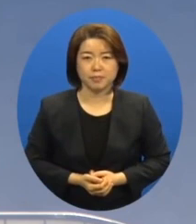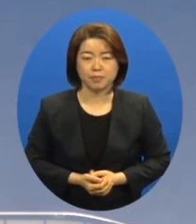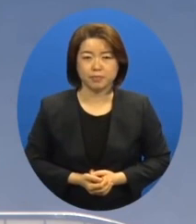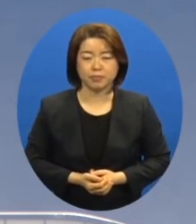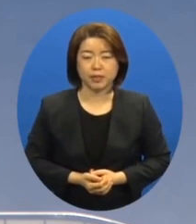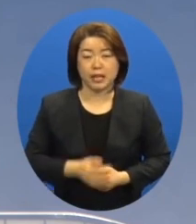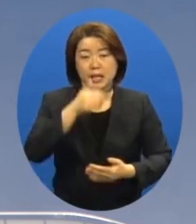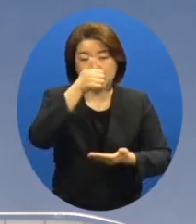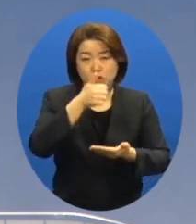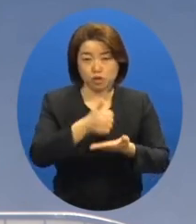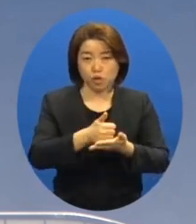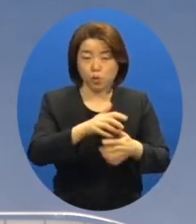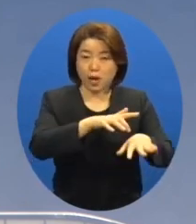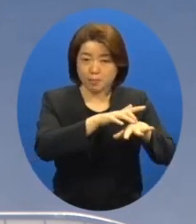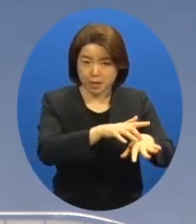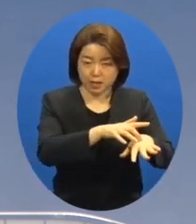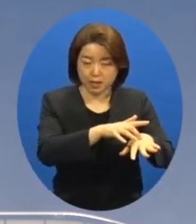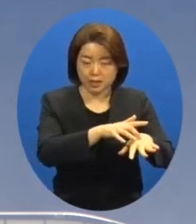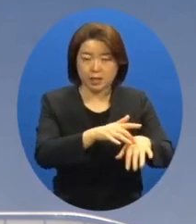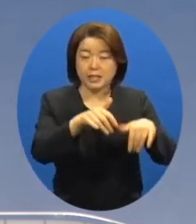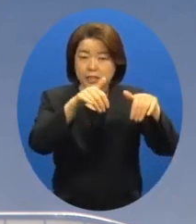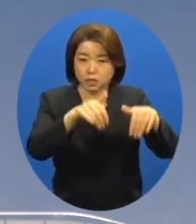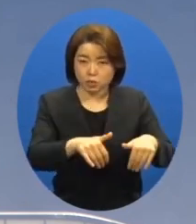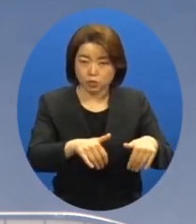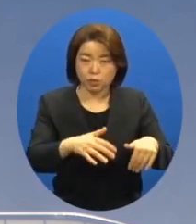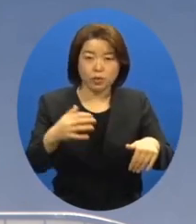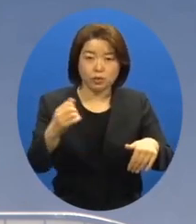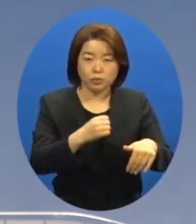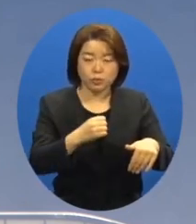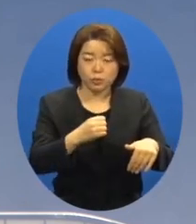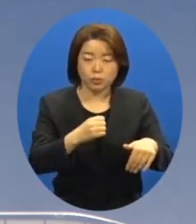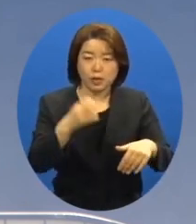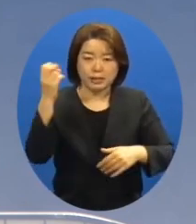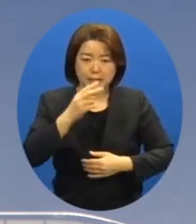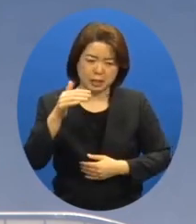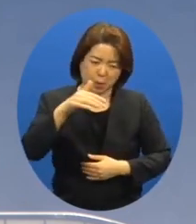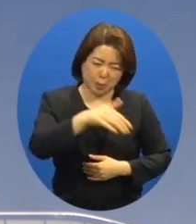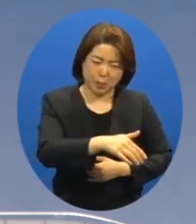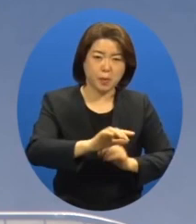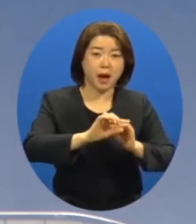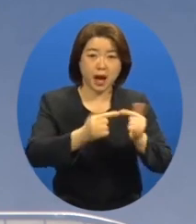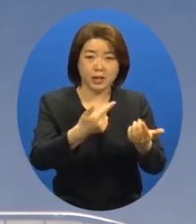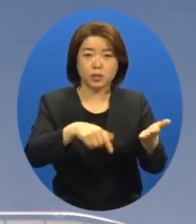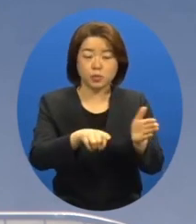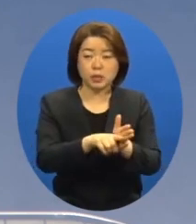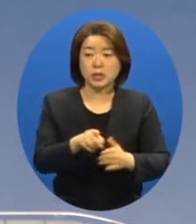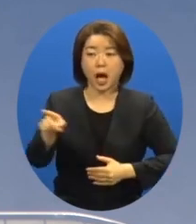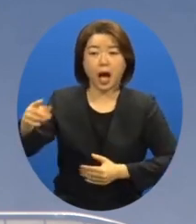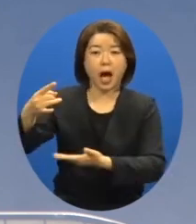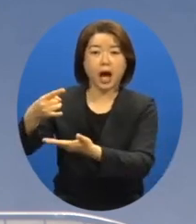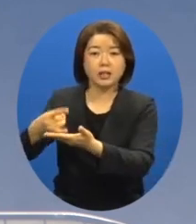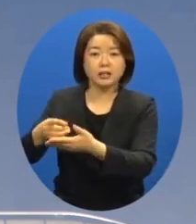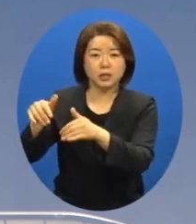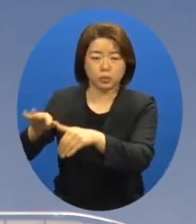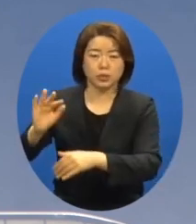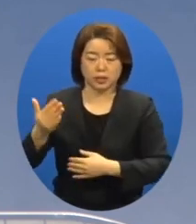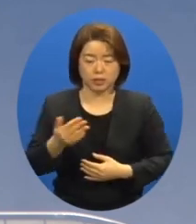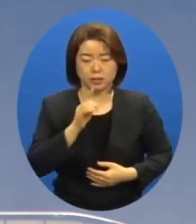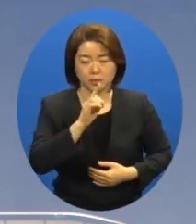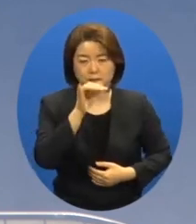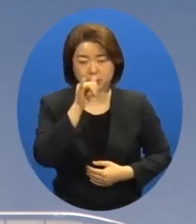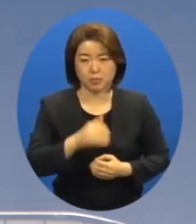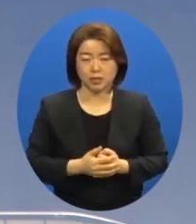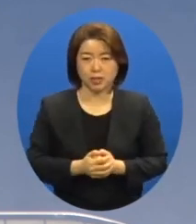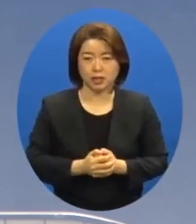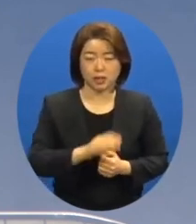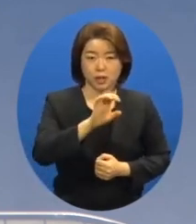죄와 마귀의 종으로 다시 전락하지 않기 위해서 그렇게 하는 것입니다. 폴